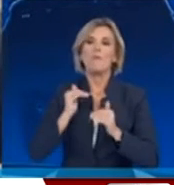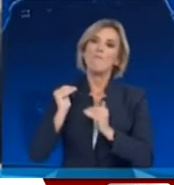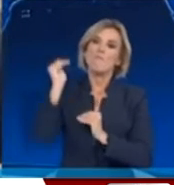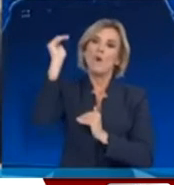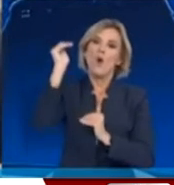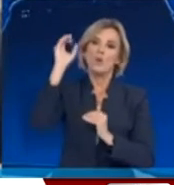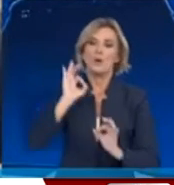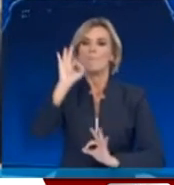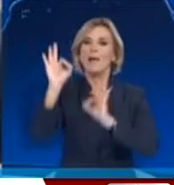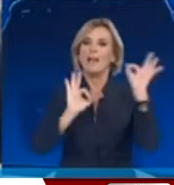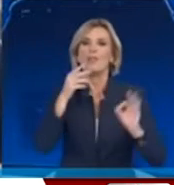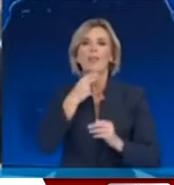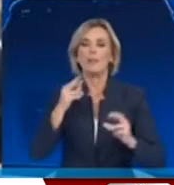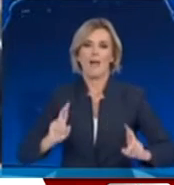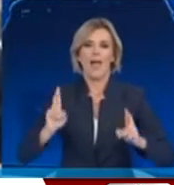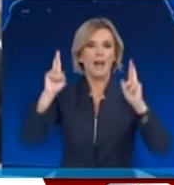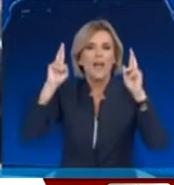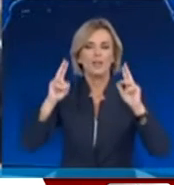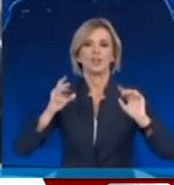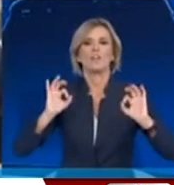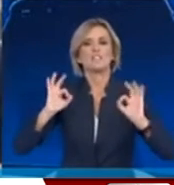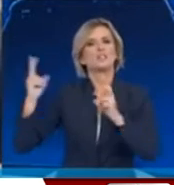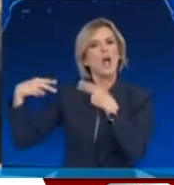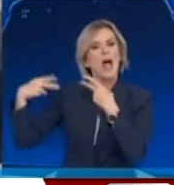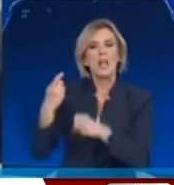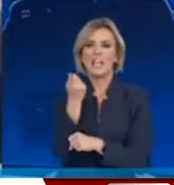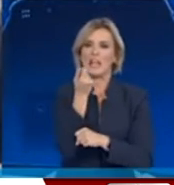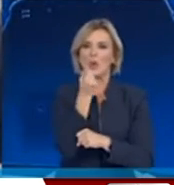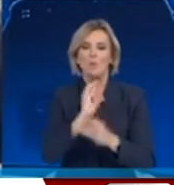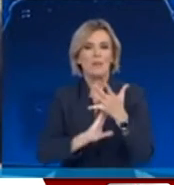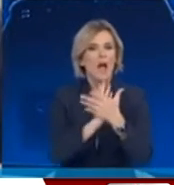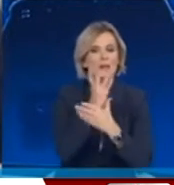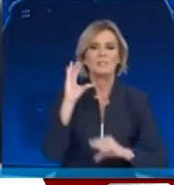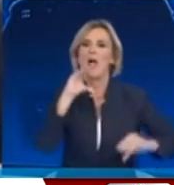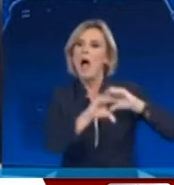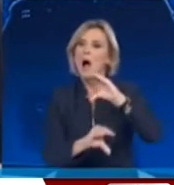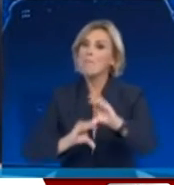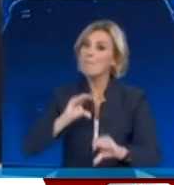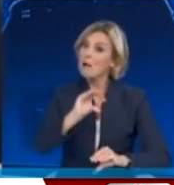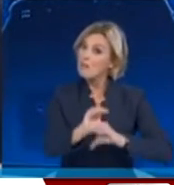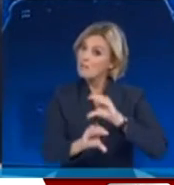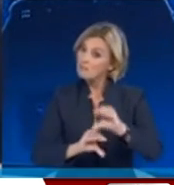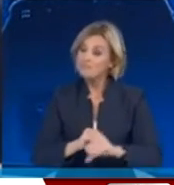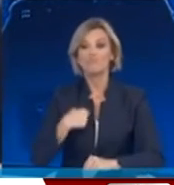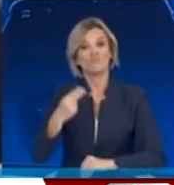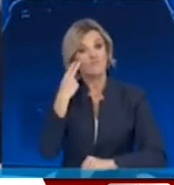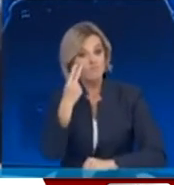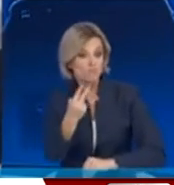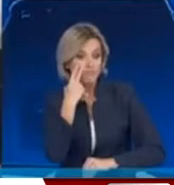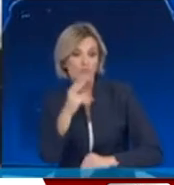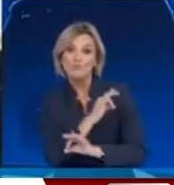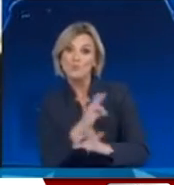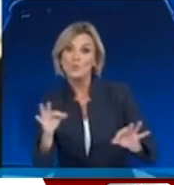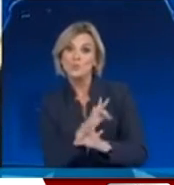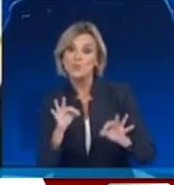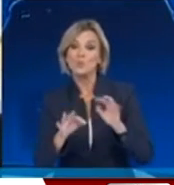την ενέργεια και μιλήσαμε για οικονομικές ευκαιρίες και οικονομικής ανάπτυξης για την Ελλάδα. Και έχω δει έχει γίνει καταπληκτική δουλειά και